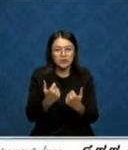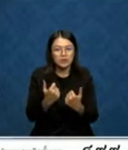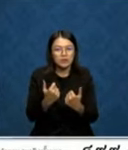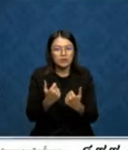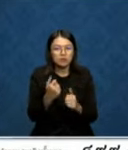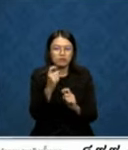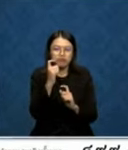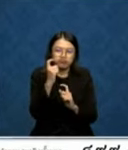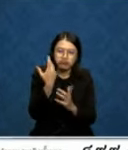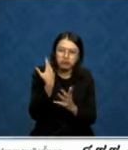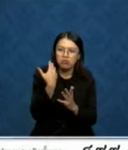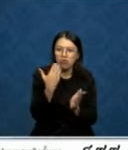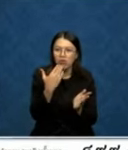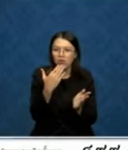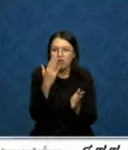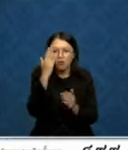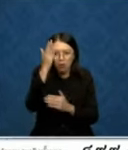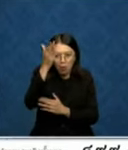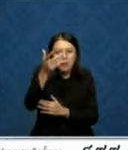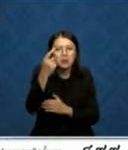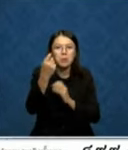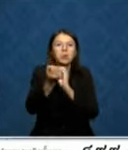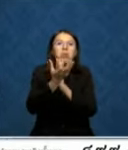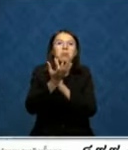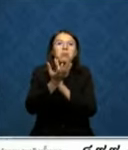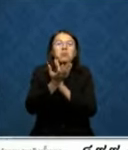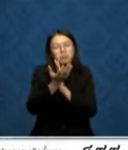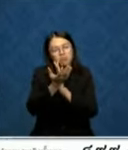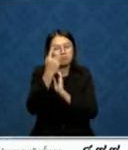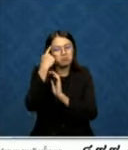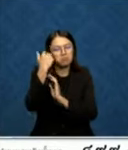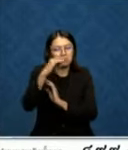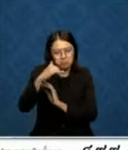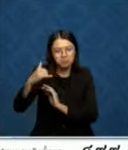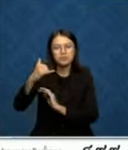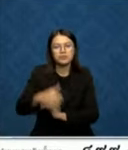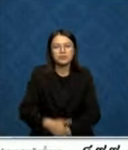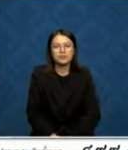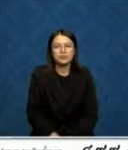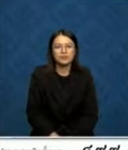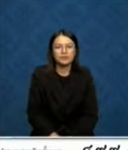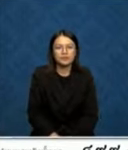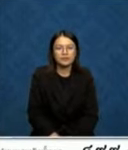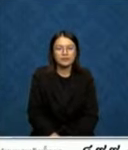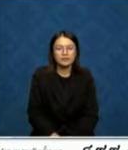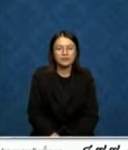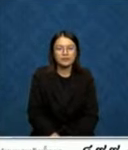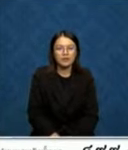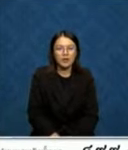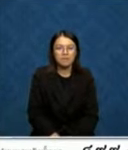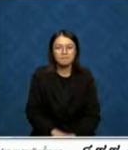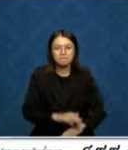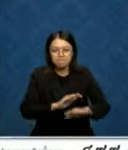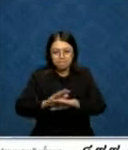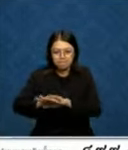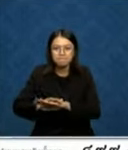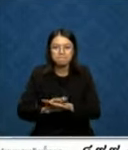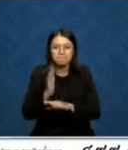ความเสี่ยงทางด้านการเงินการคลังในอนาคตท่านประธานที่เคารพครับสิ่งที่ผมอยากจะเรียนต่อไป